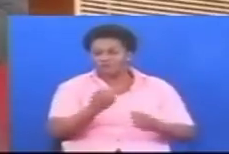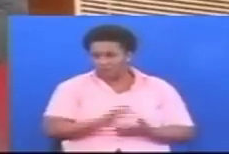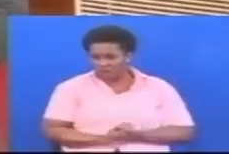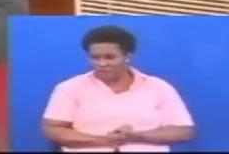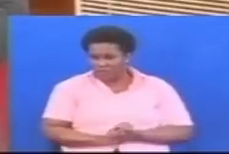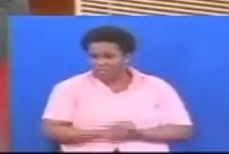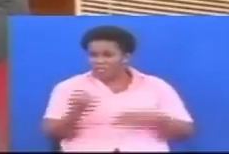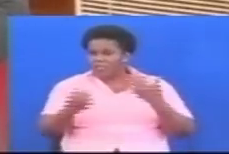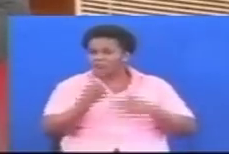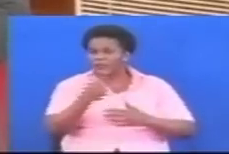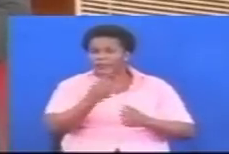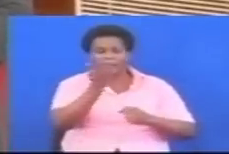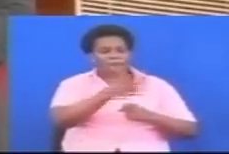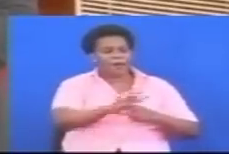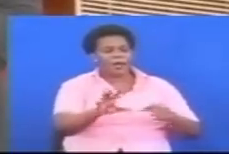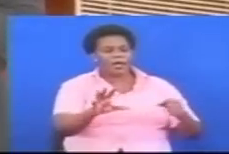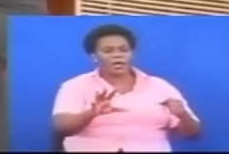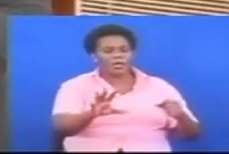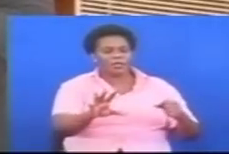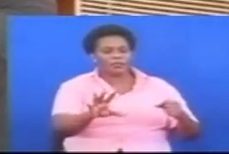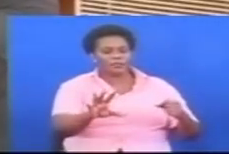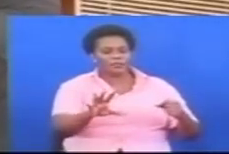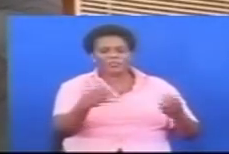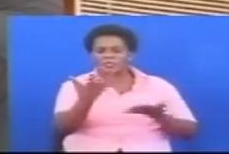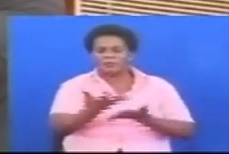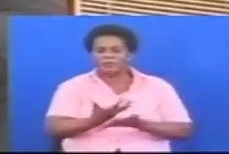viwanda hazitajibiwa kikamilifu.